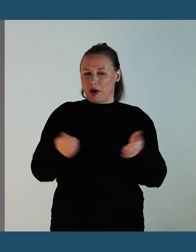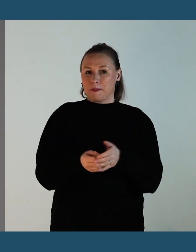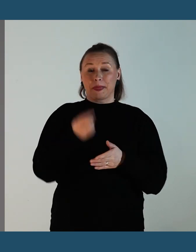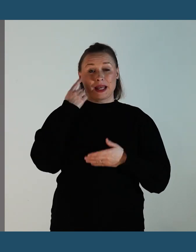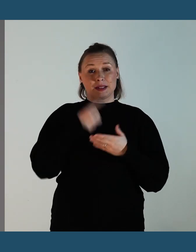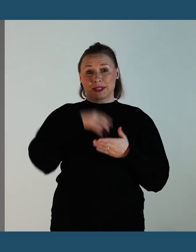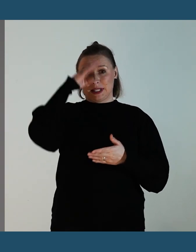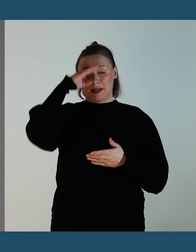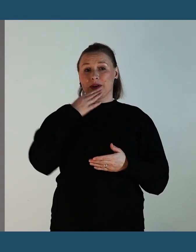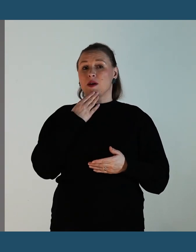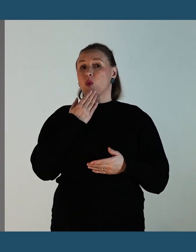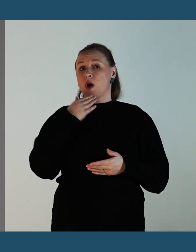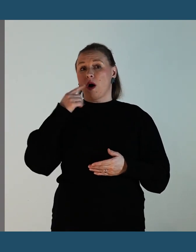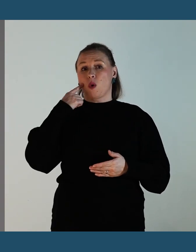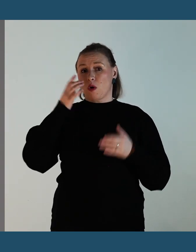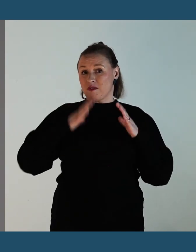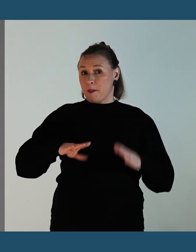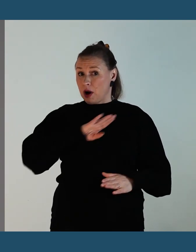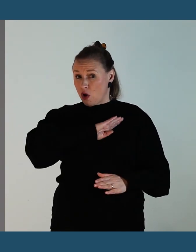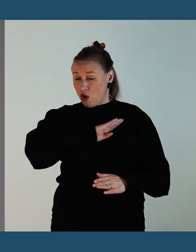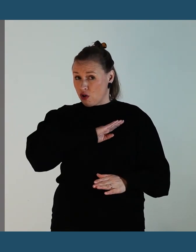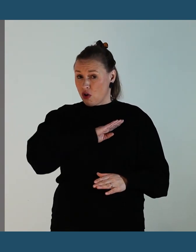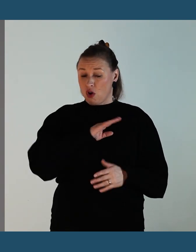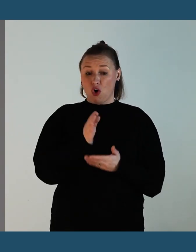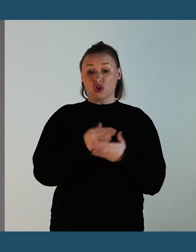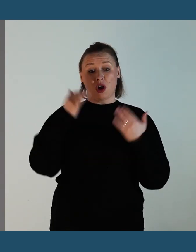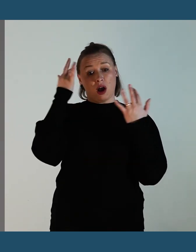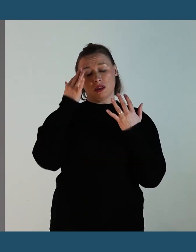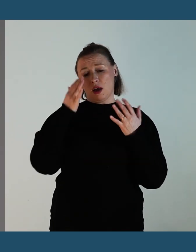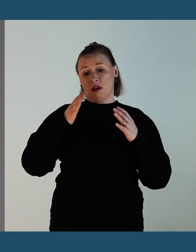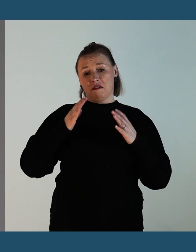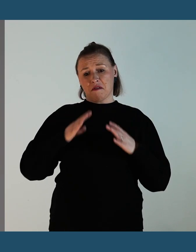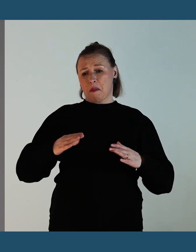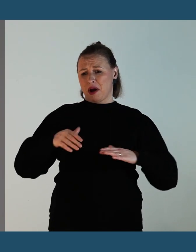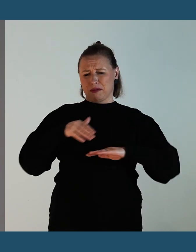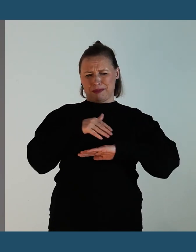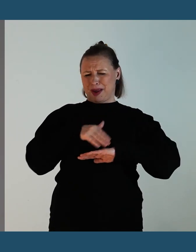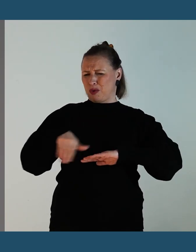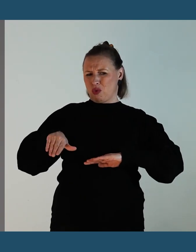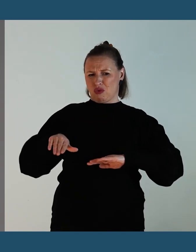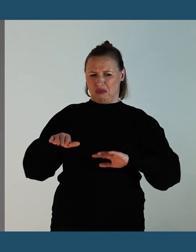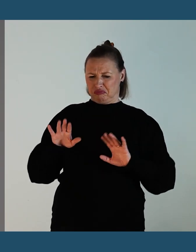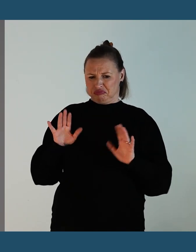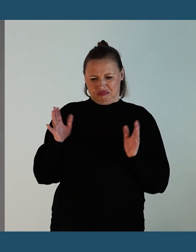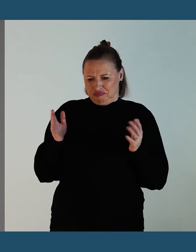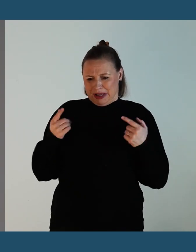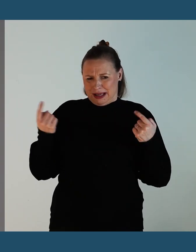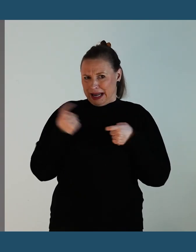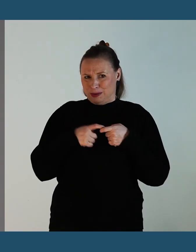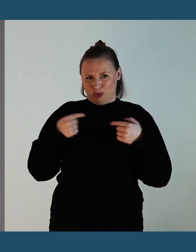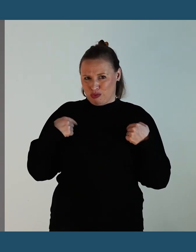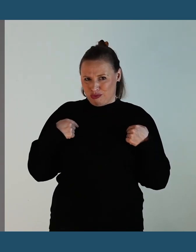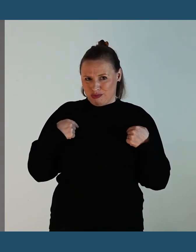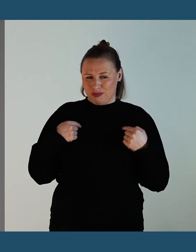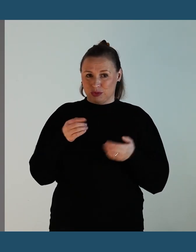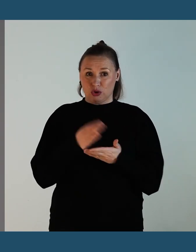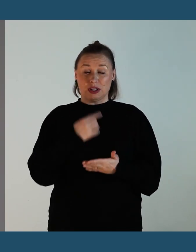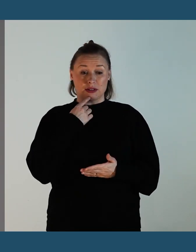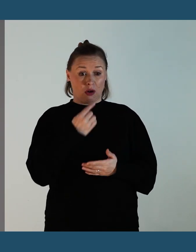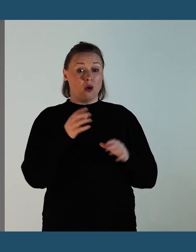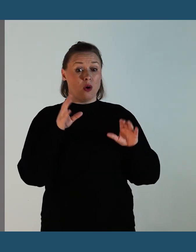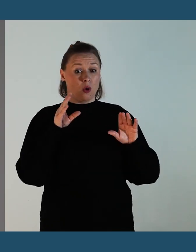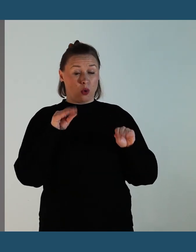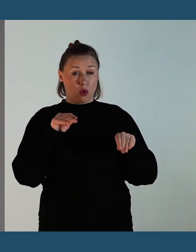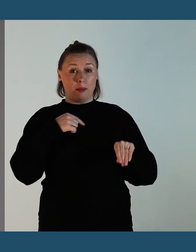kuulovamma. Ja osa heistä ei mielestään ole vammaisia, eivätkä halua kuulla olevansa vammaisia, mutta sitten osa on sellaisia, että he kertovat, että no, mä